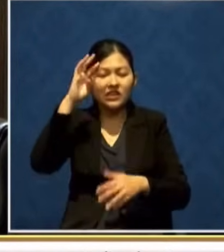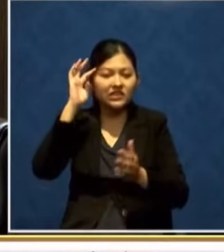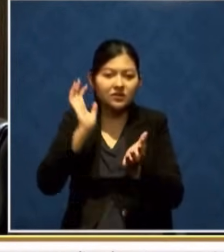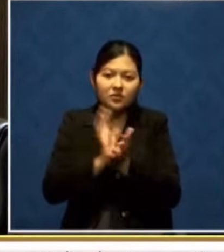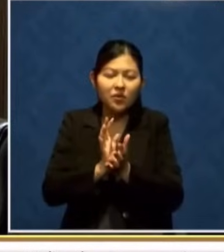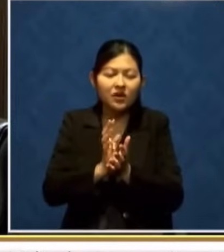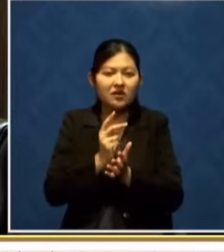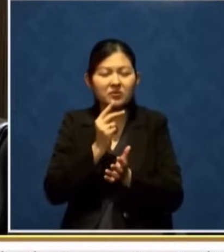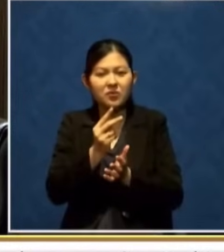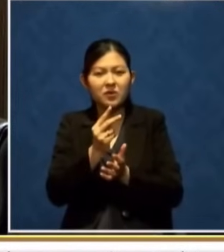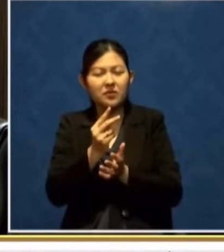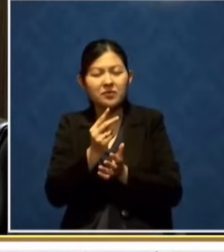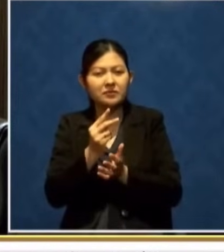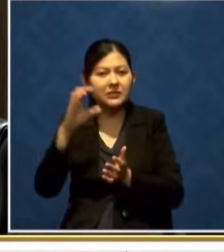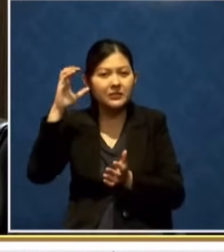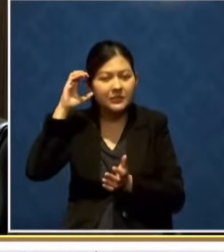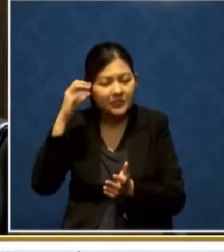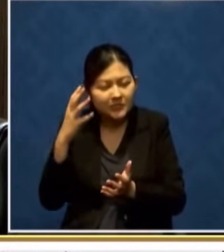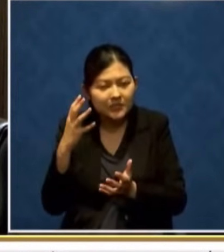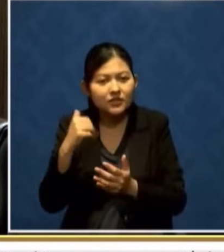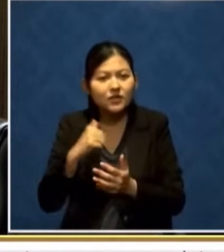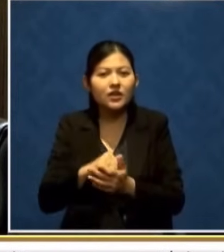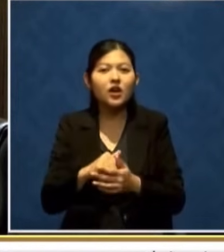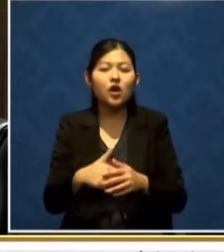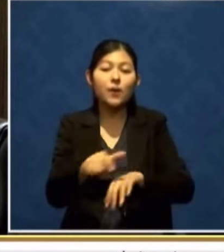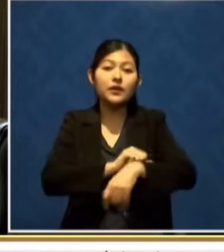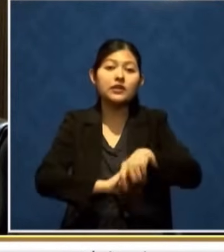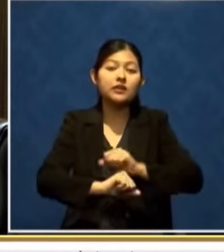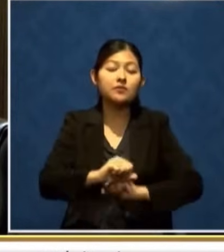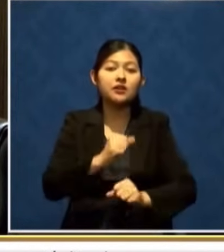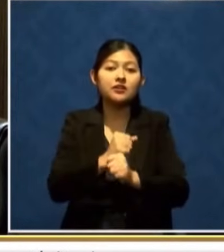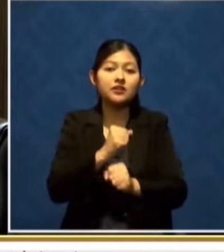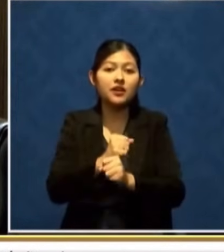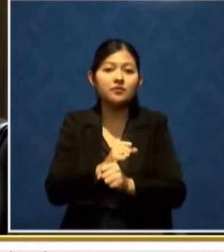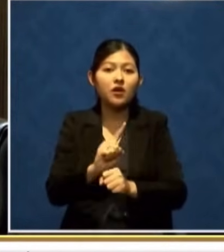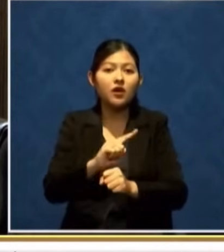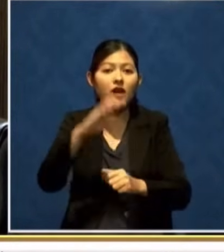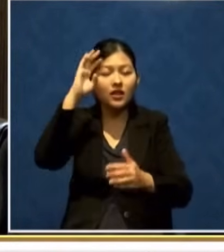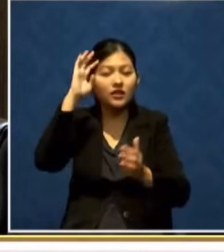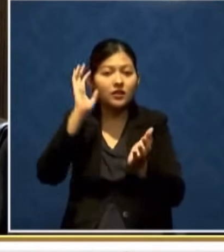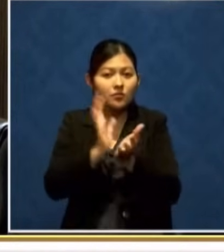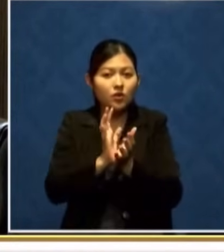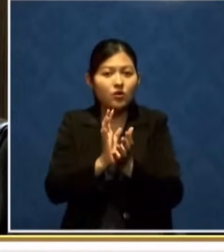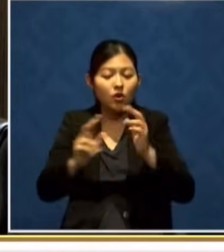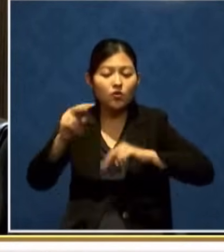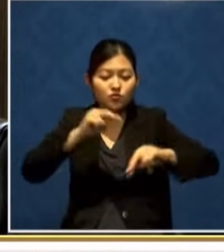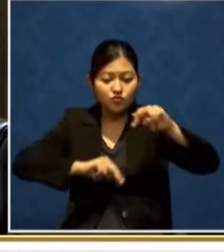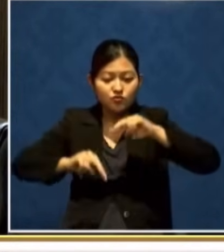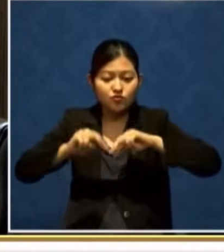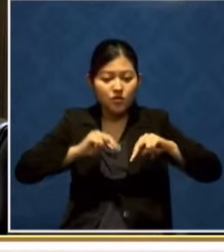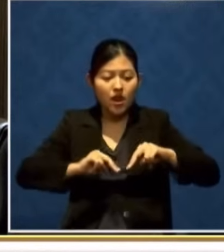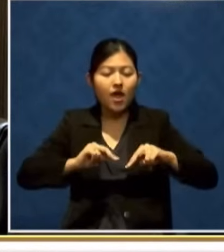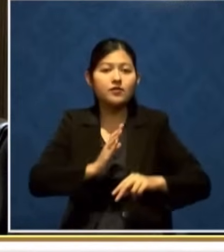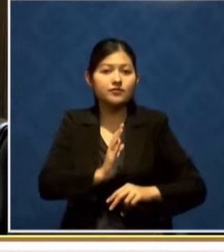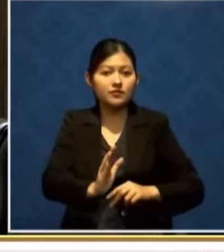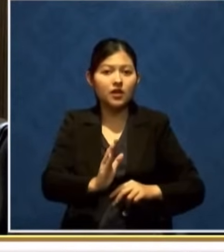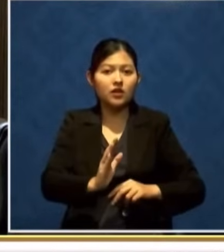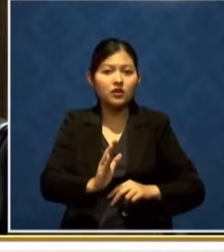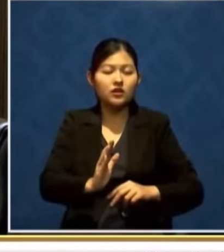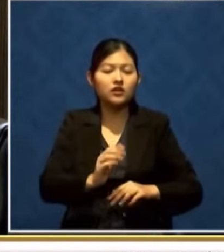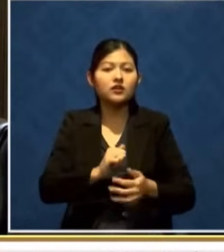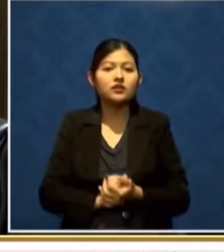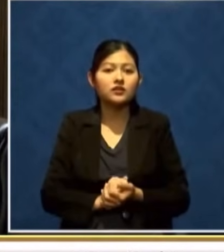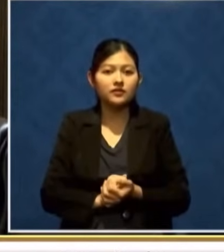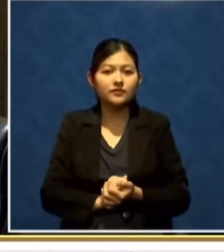ตำรวจโดยเฉพาะอย่างยิ่งที่เกี่ยวข้องกับการปฏิบัติหน้าที่ของตำรวจในฐานะผู้รักษาสันติราษฎร์รวมทั้ง